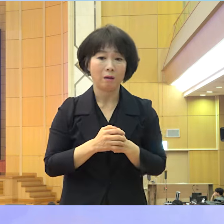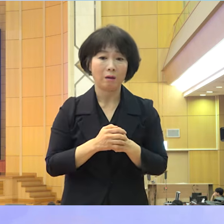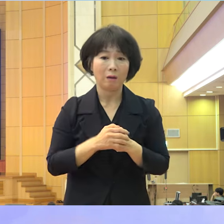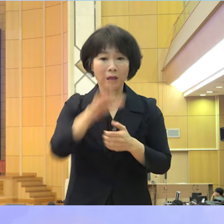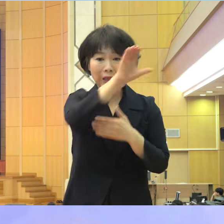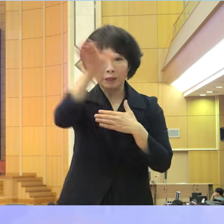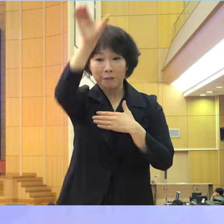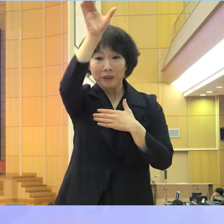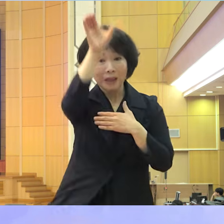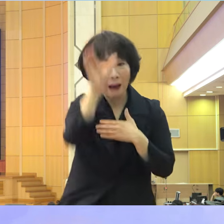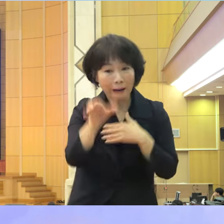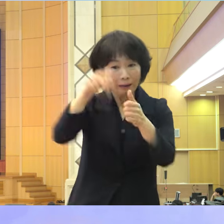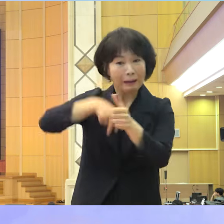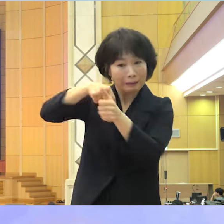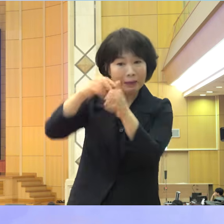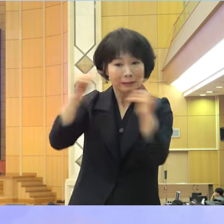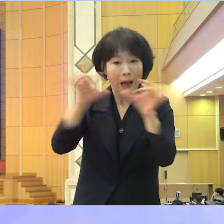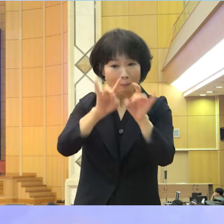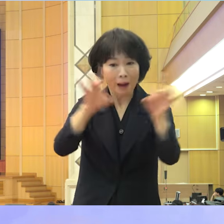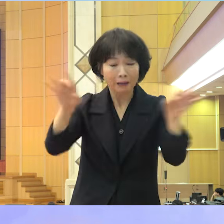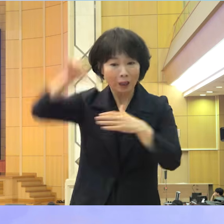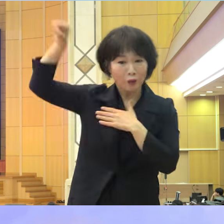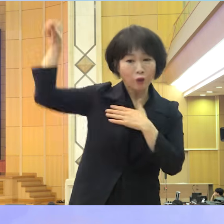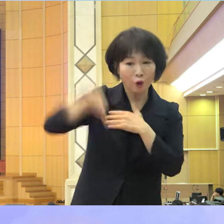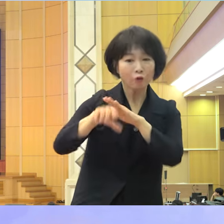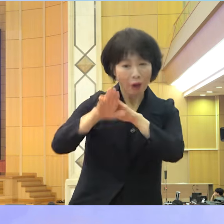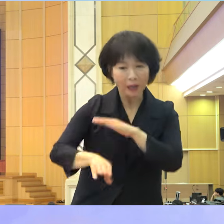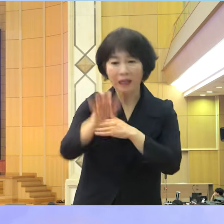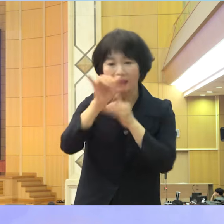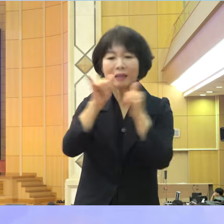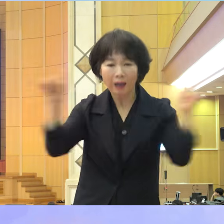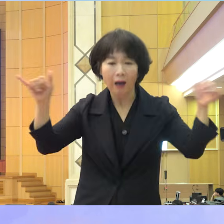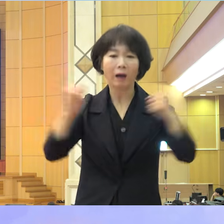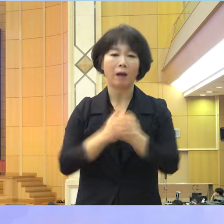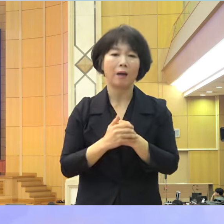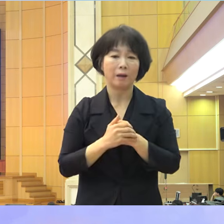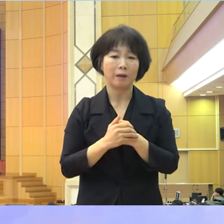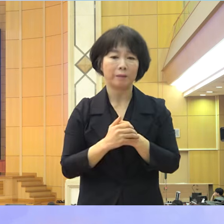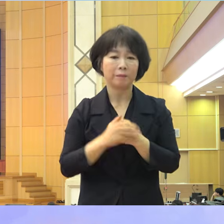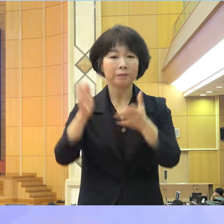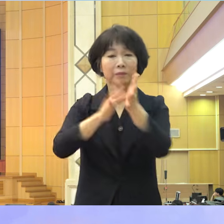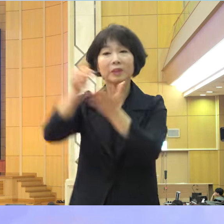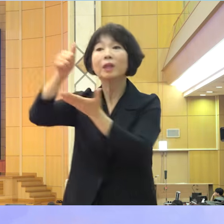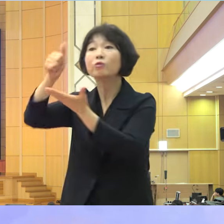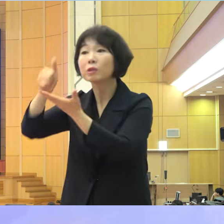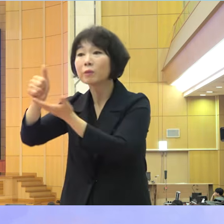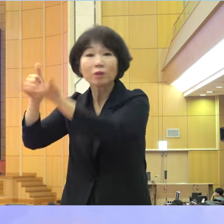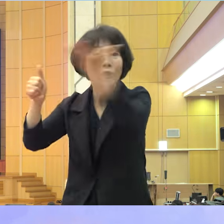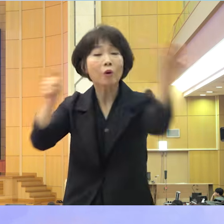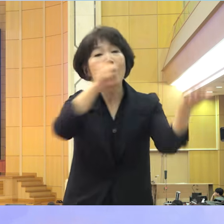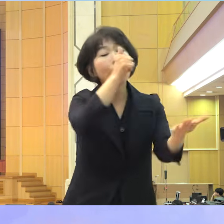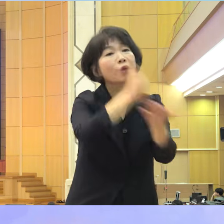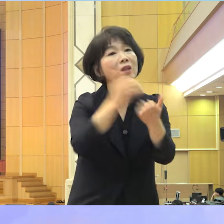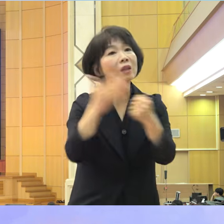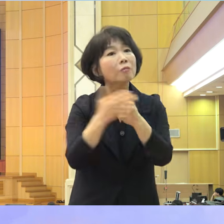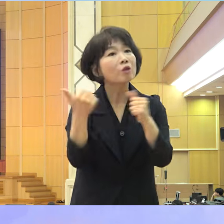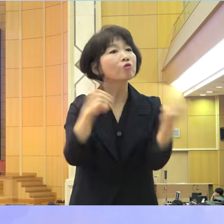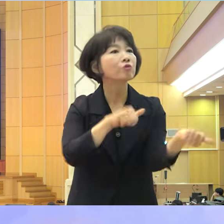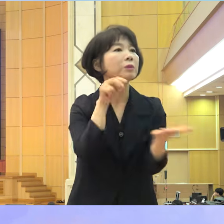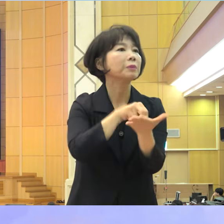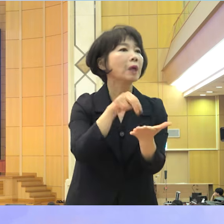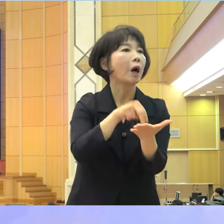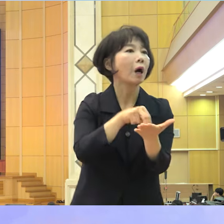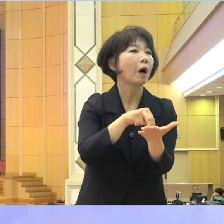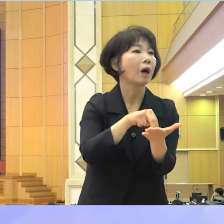나무에 달린 자마다, 이 말은 십자가에 달린 자마다 저주 아래 있는 자라. 예수님이 우리가 죄 삭은 사망,